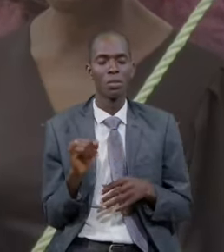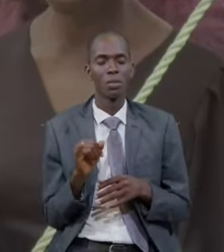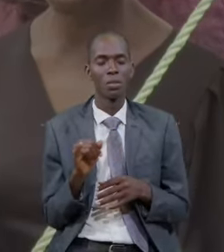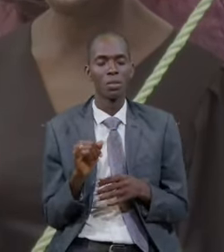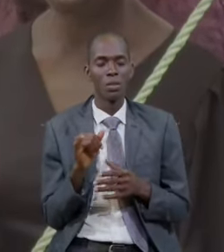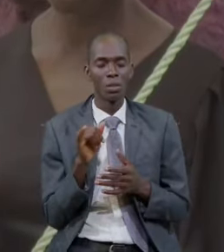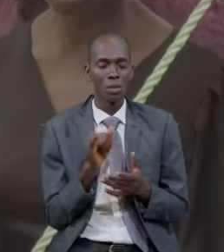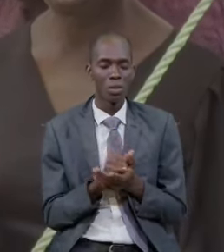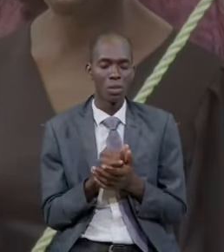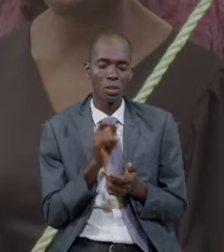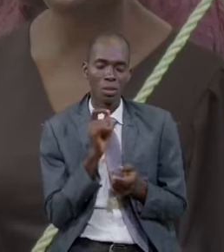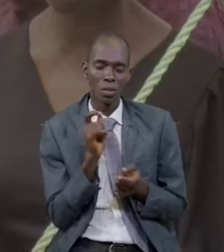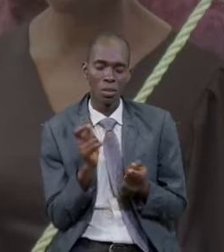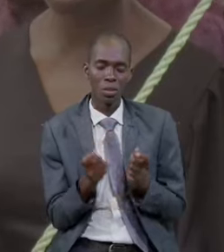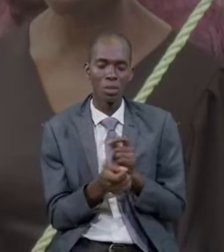qui transfigure